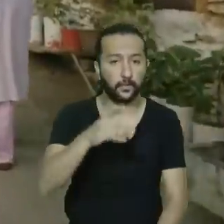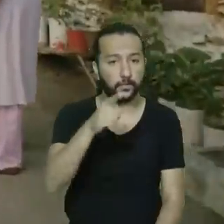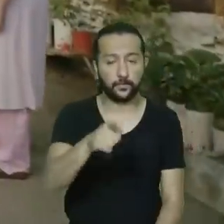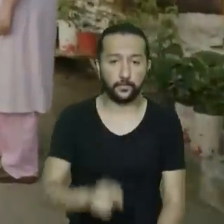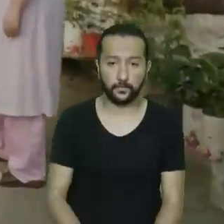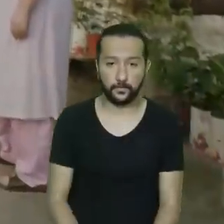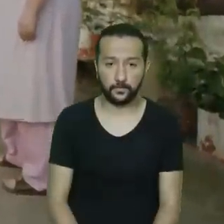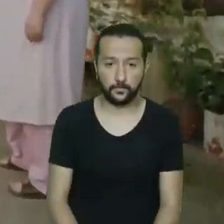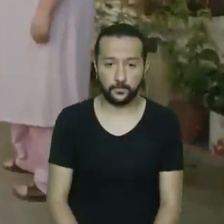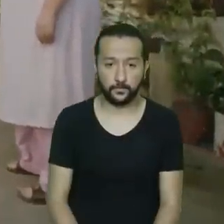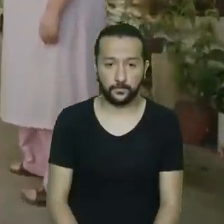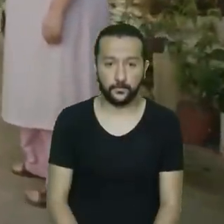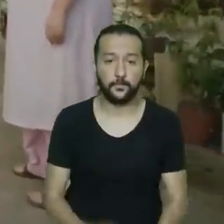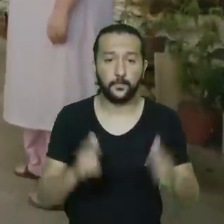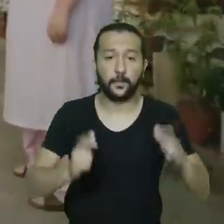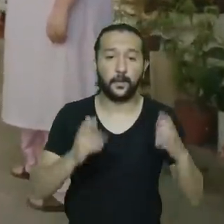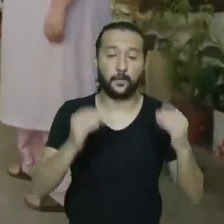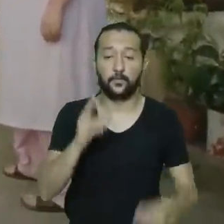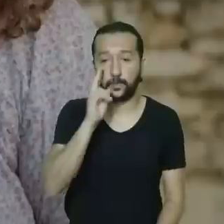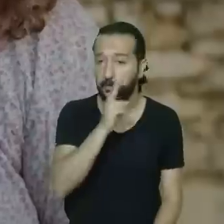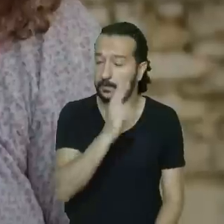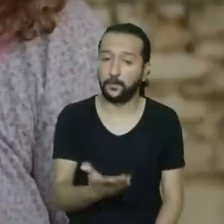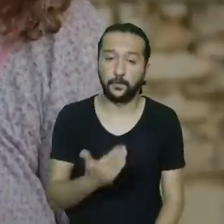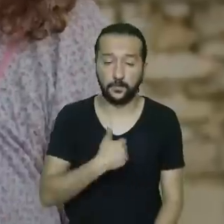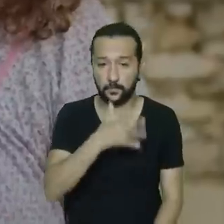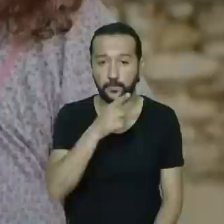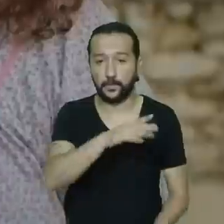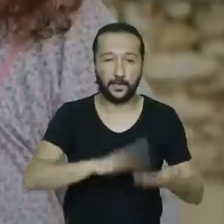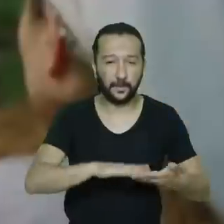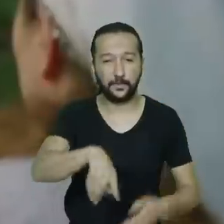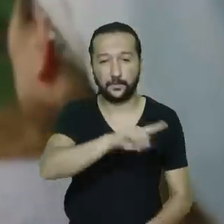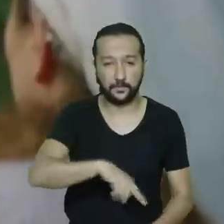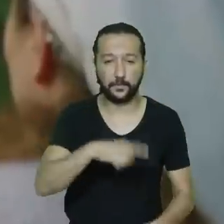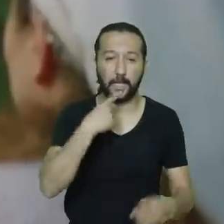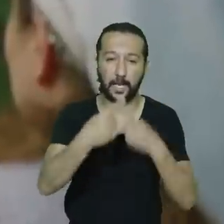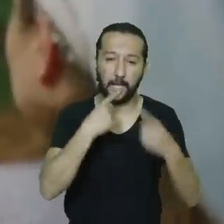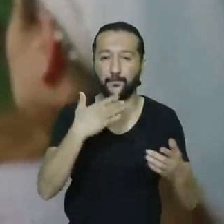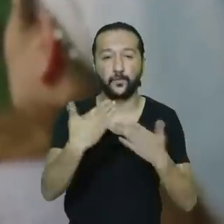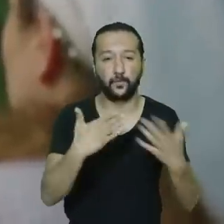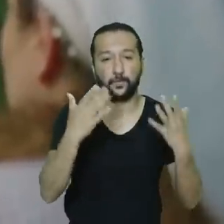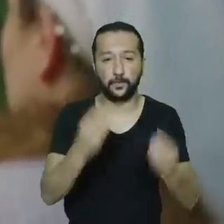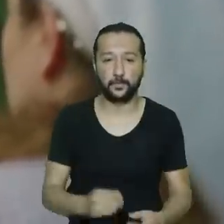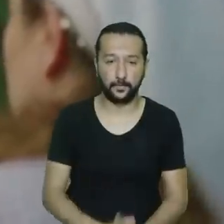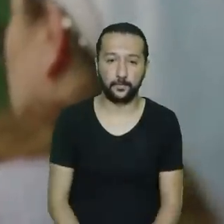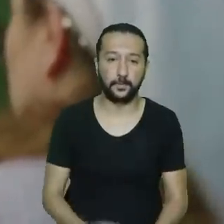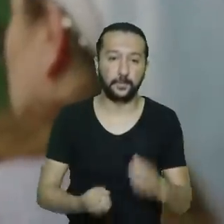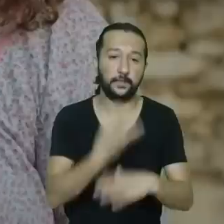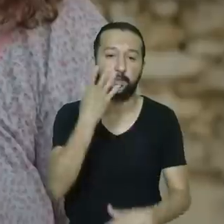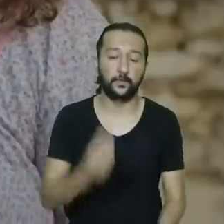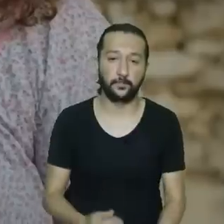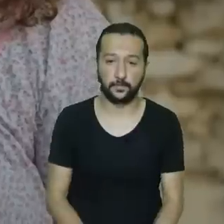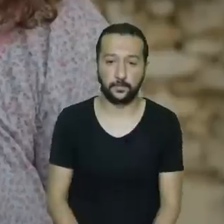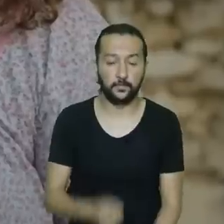ya. Nerede o ne Minge? Arkadaşlarla laflıyorduk. Sabah